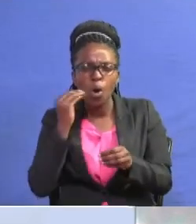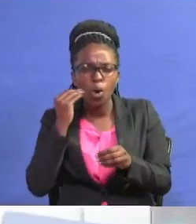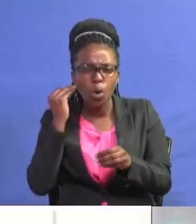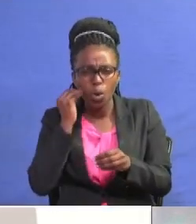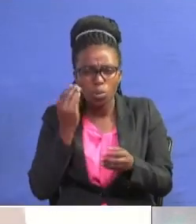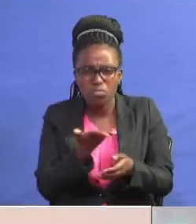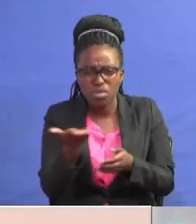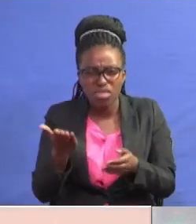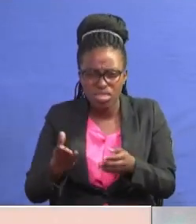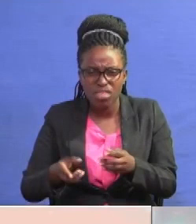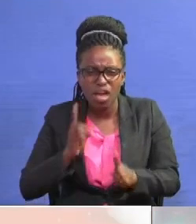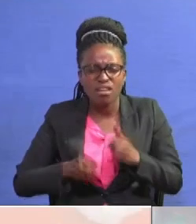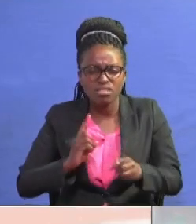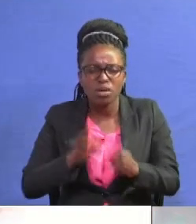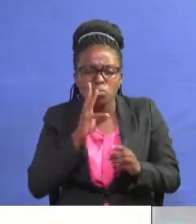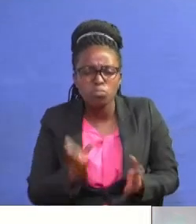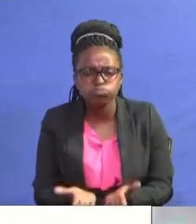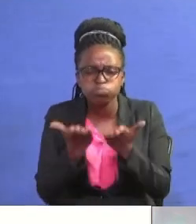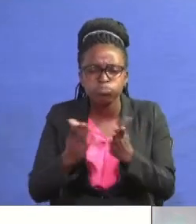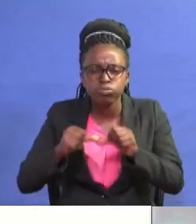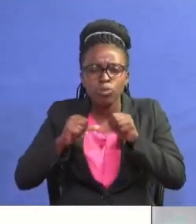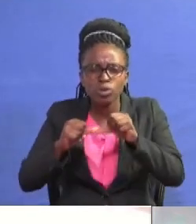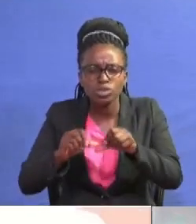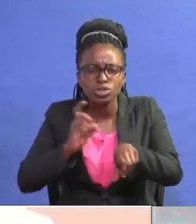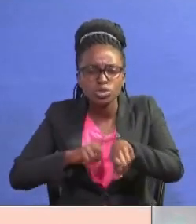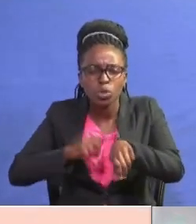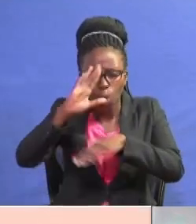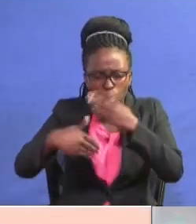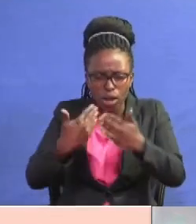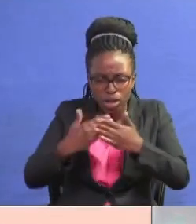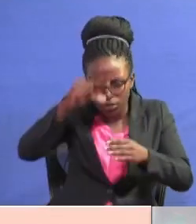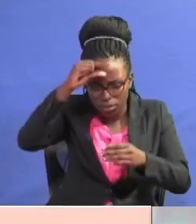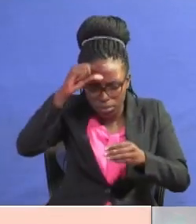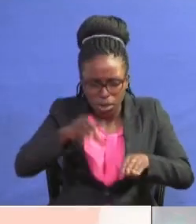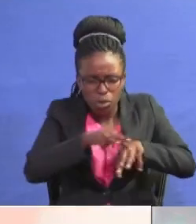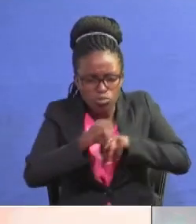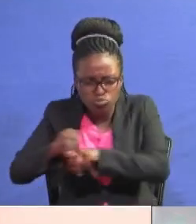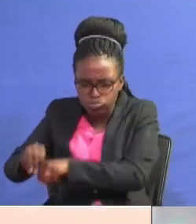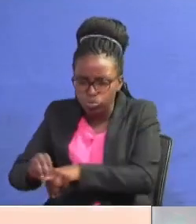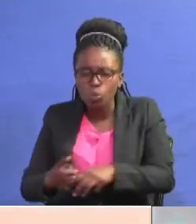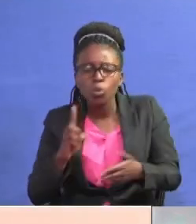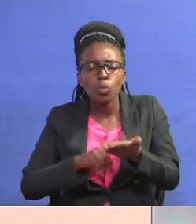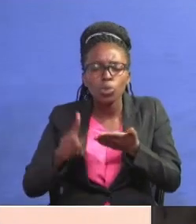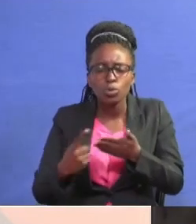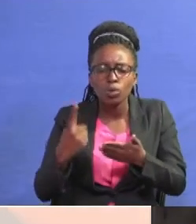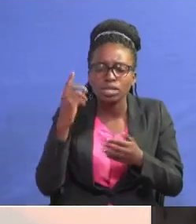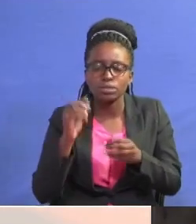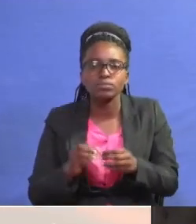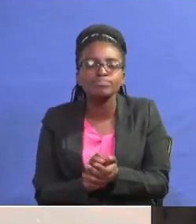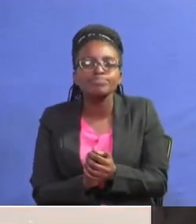yataendelea. Wataalam wa mazingira hata hivyo wameitaka serikali kusogeza ufunguzi wa shule kwa wiki moja.